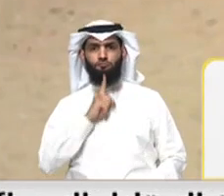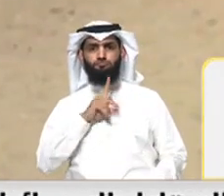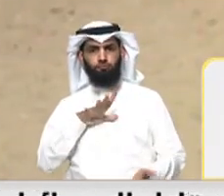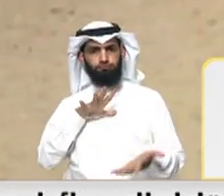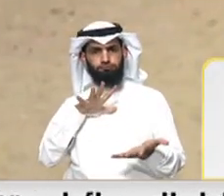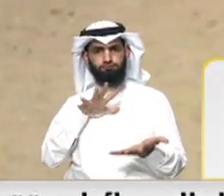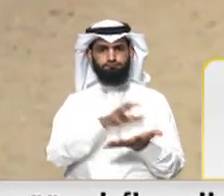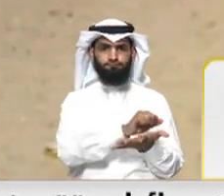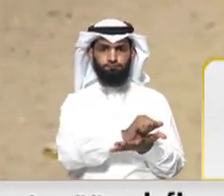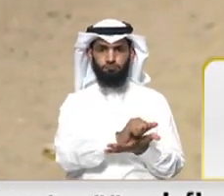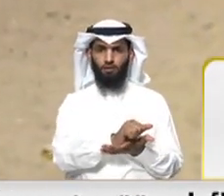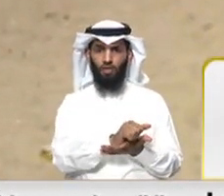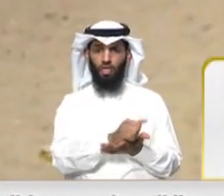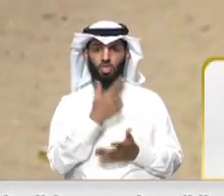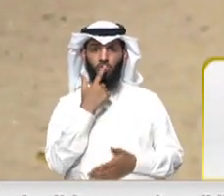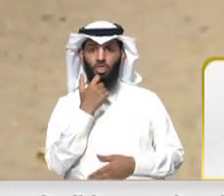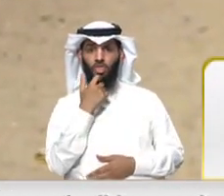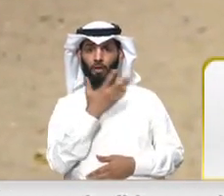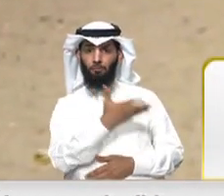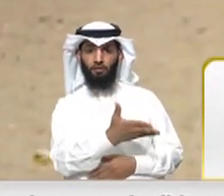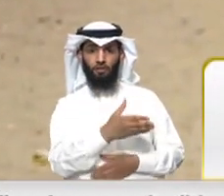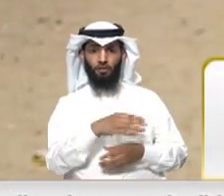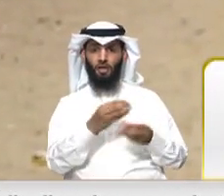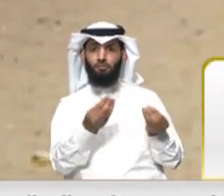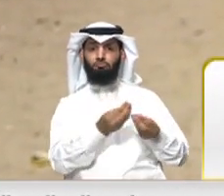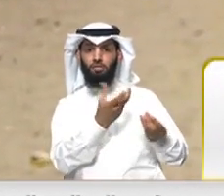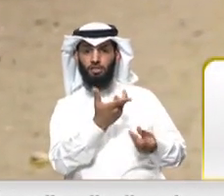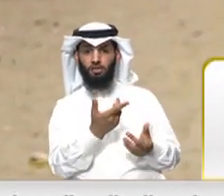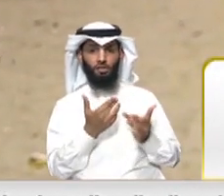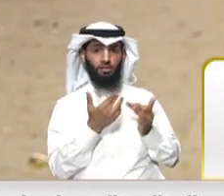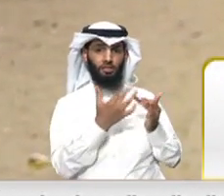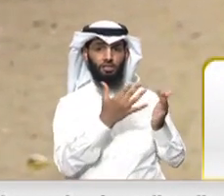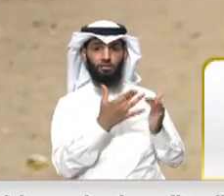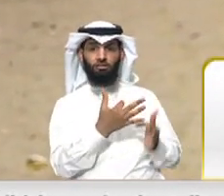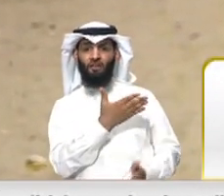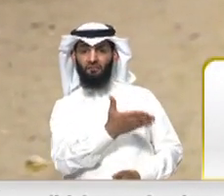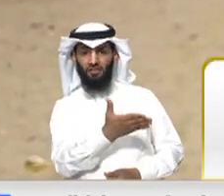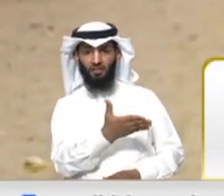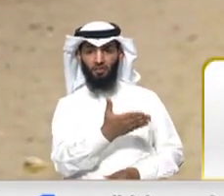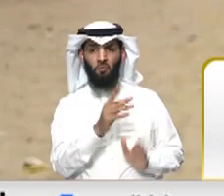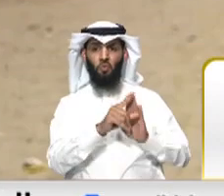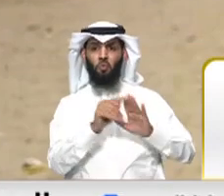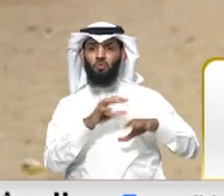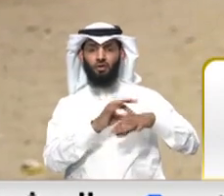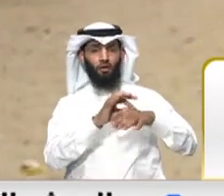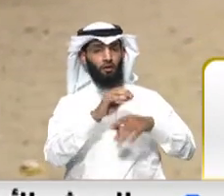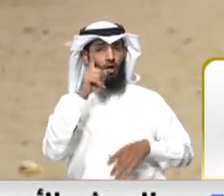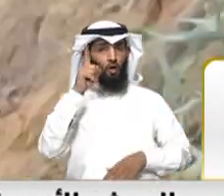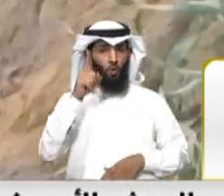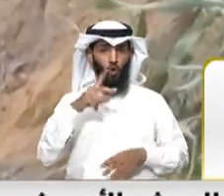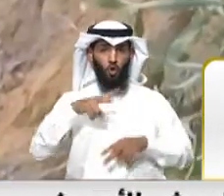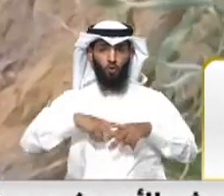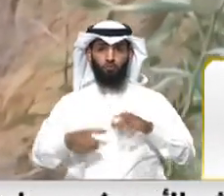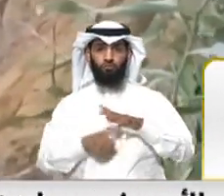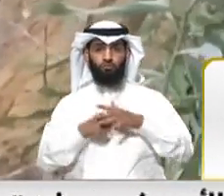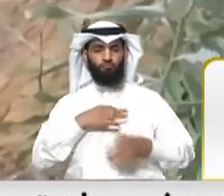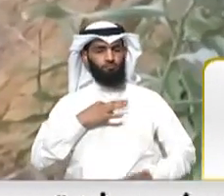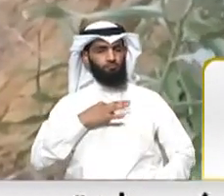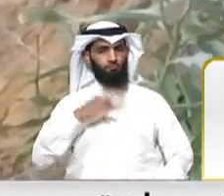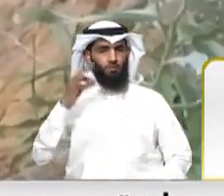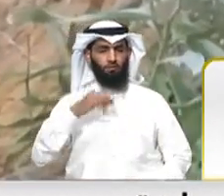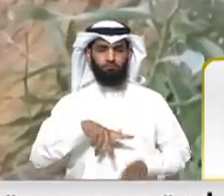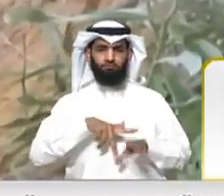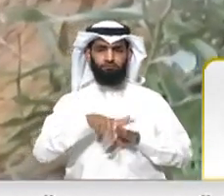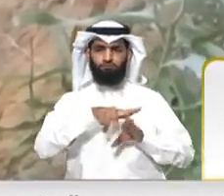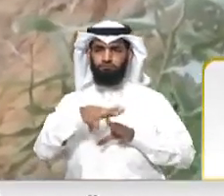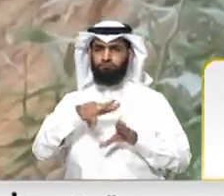تعيقه لا دماء ولا نازحين ولا تعيقه أي عوائق إنسانية أو غير إنسانية، ما يريد هو إثبات الذات.